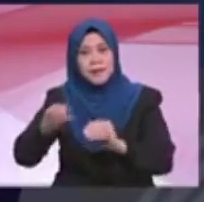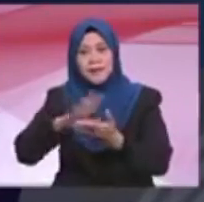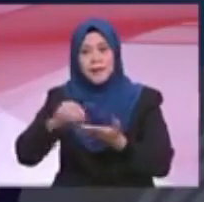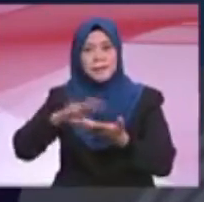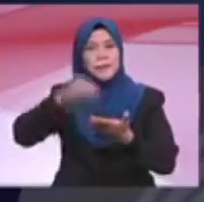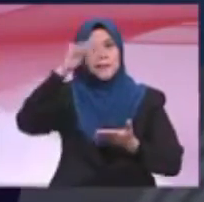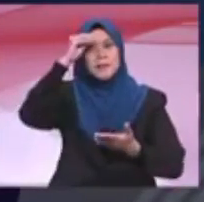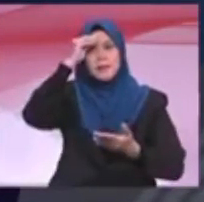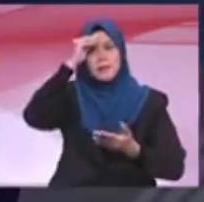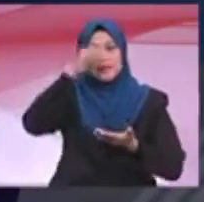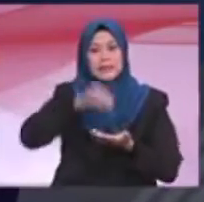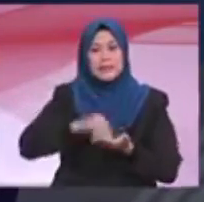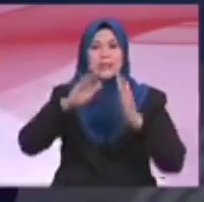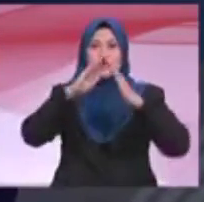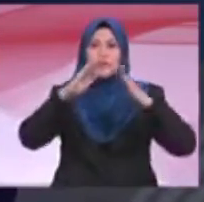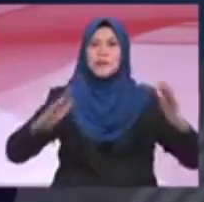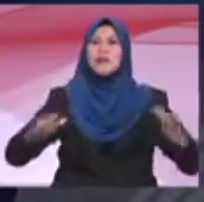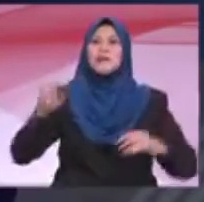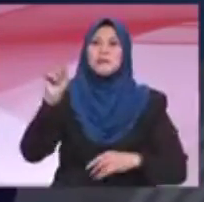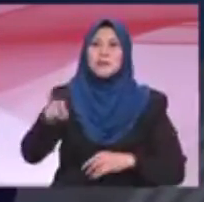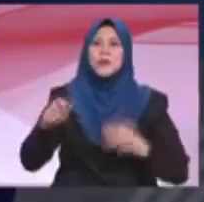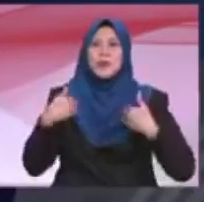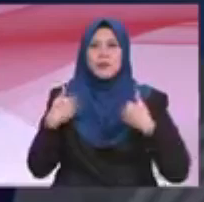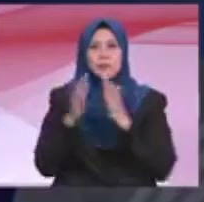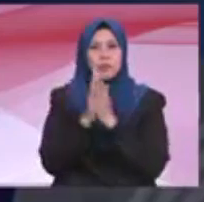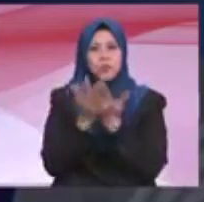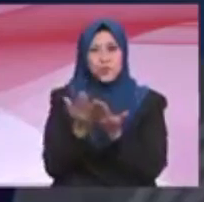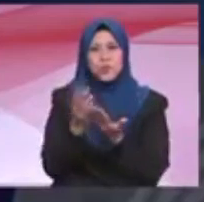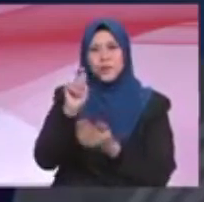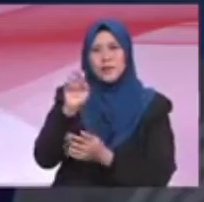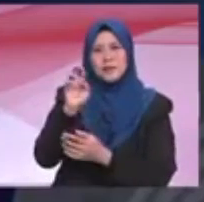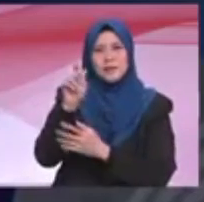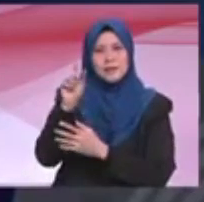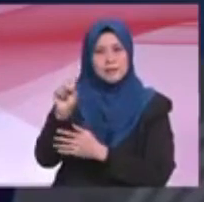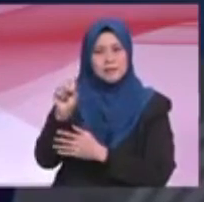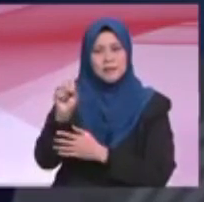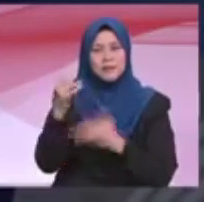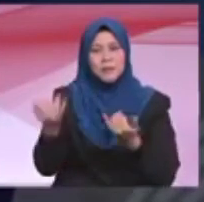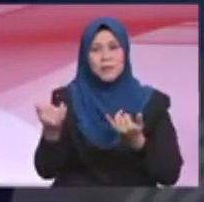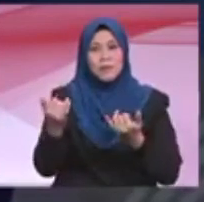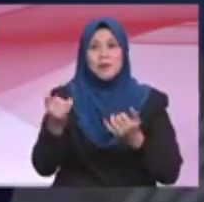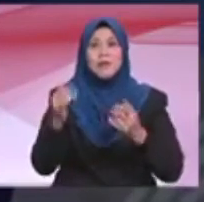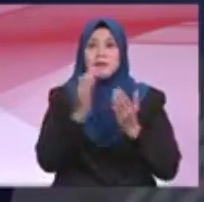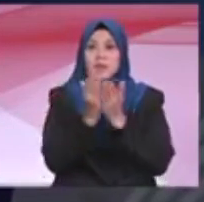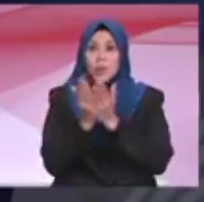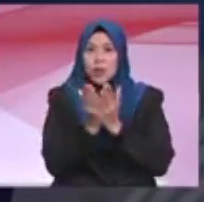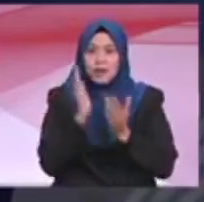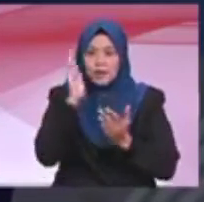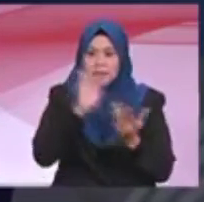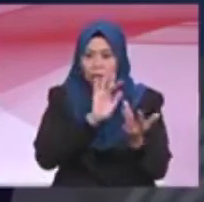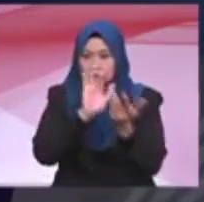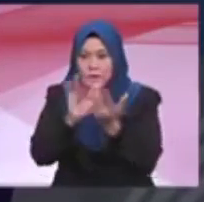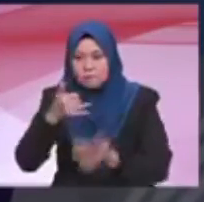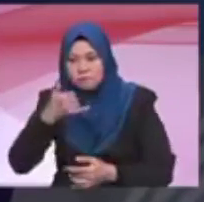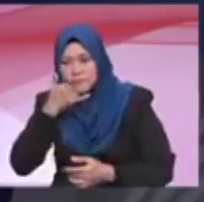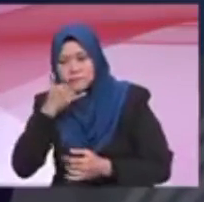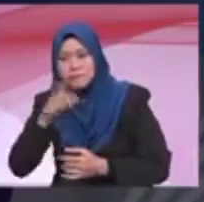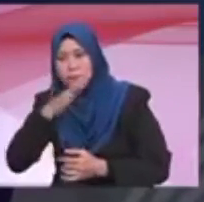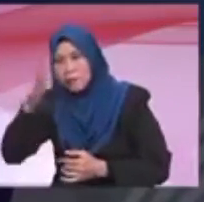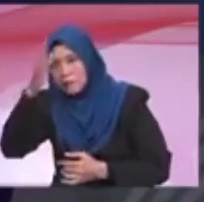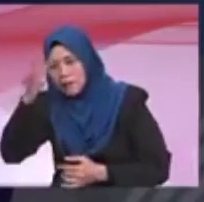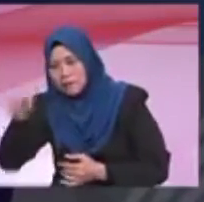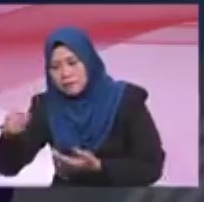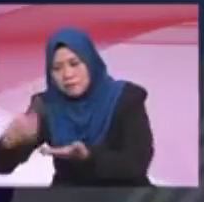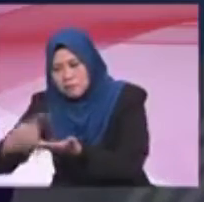pembelajaran dilaksanakan di rumah perlu adanya buku teks. Jadi pihak sekolah akan berhubung dengan ibu bapa berkaitan dengan